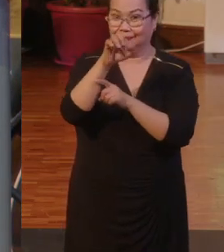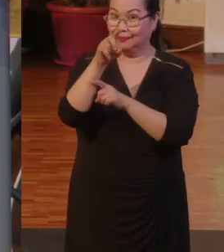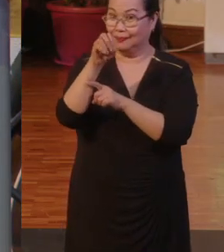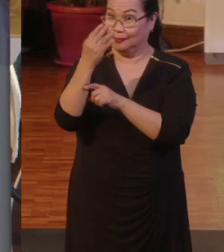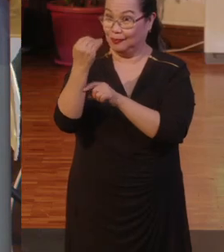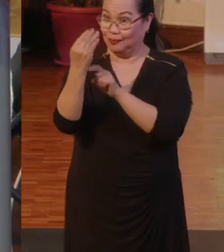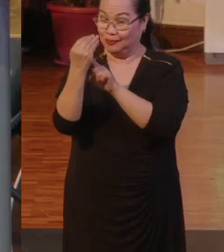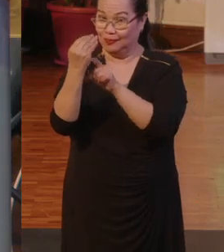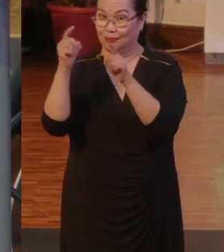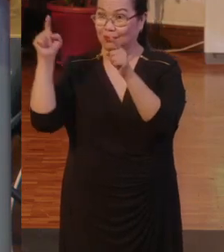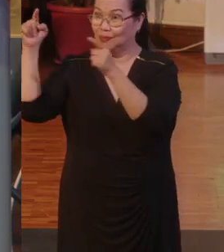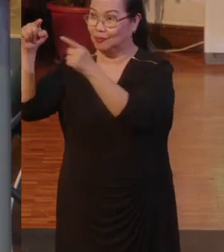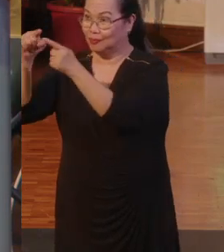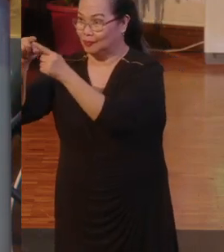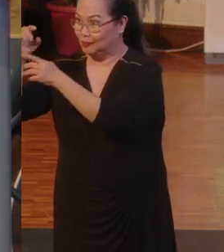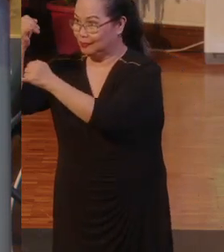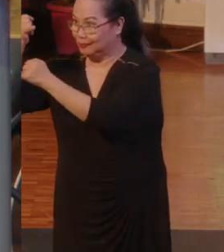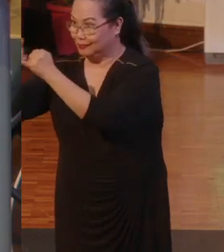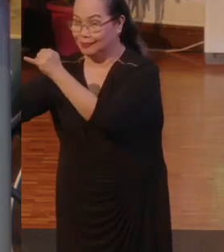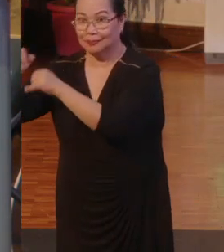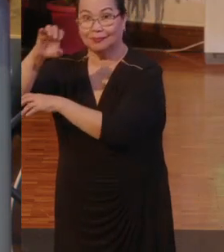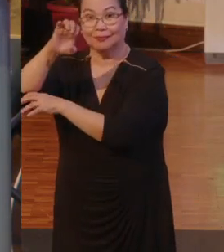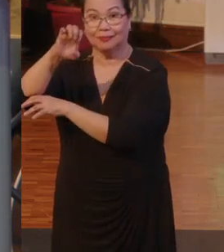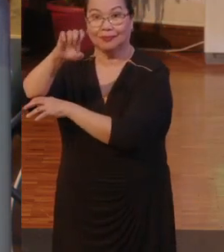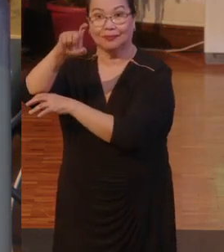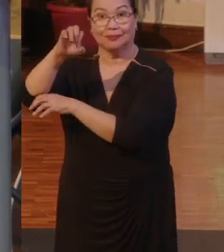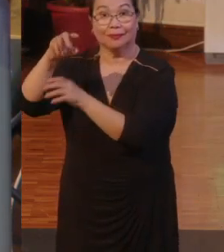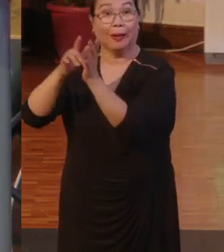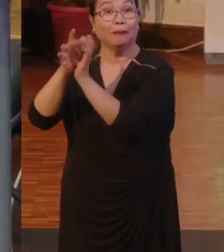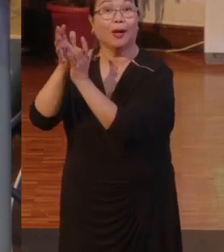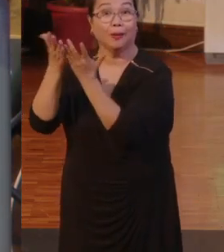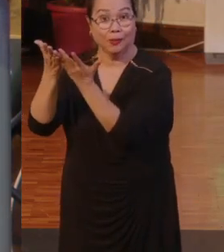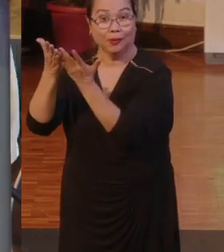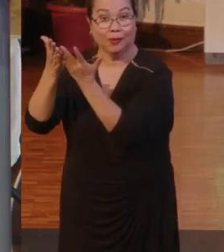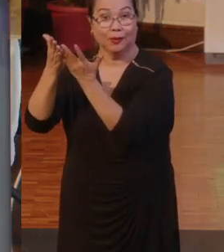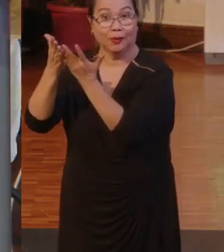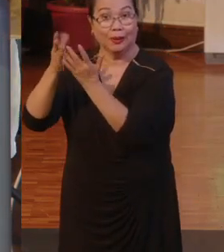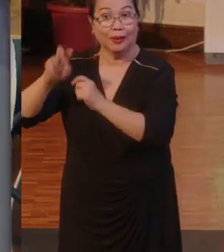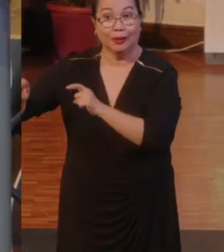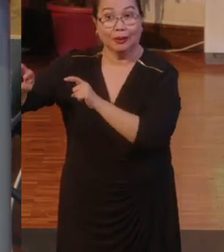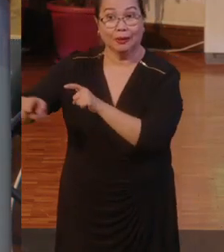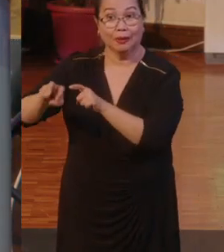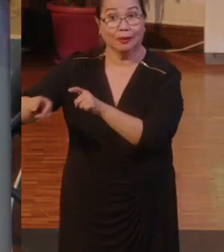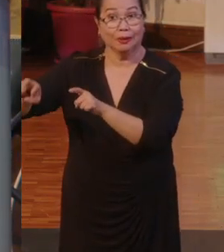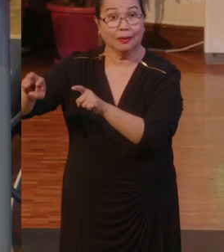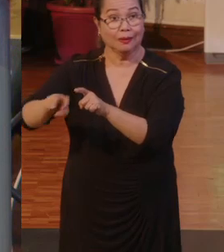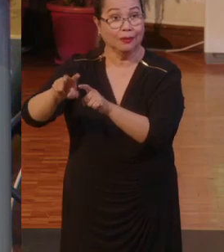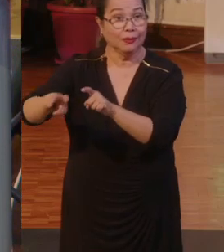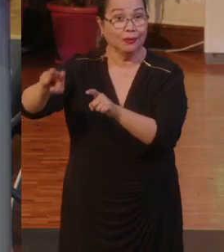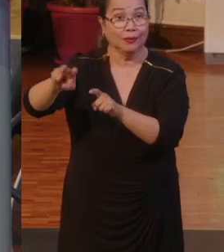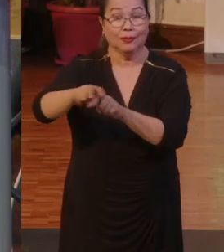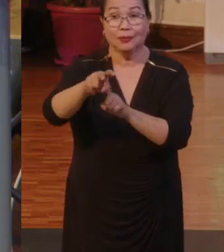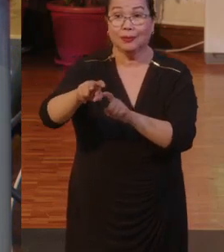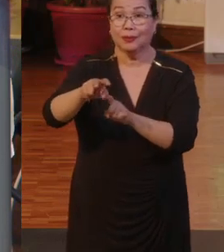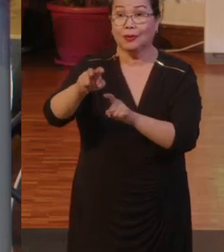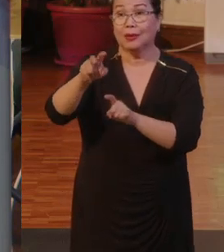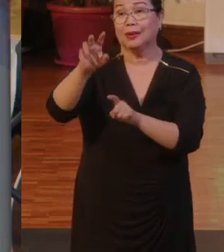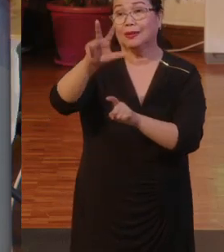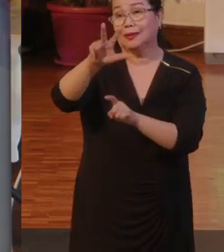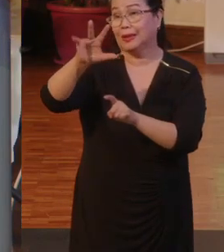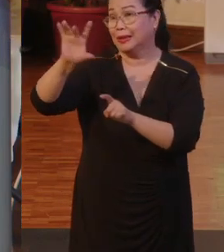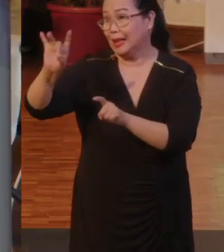14 hanggang sa katapusan ng Exodus. You lived in the wilderness a long time, 38 to 40